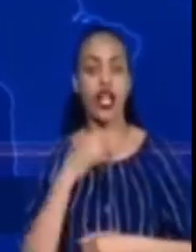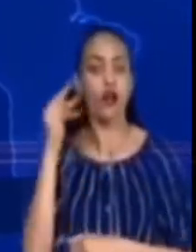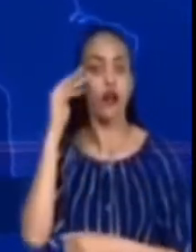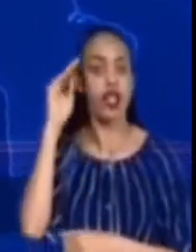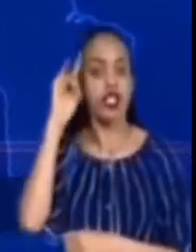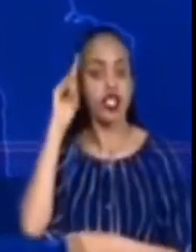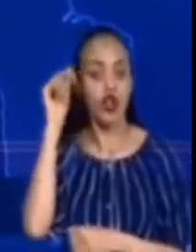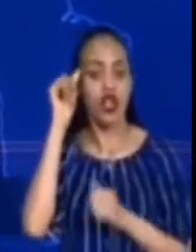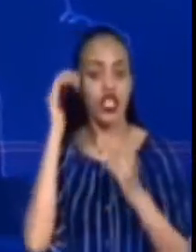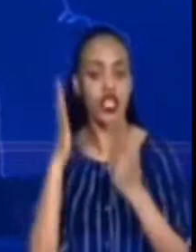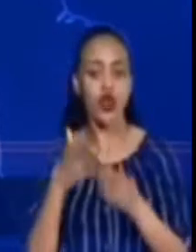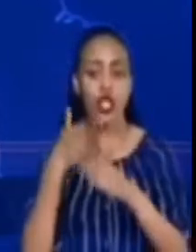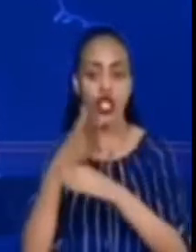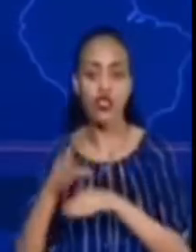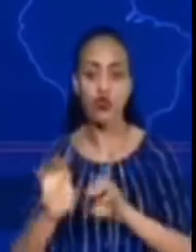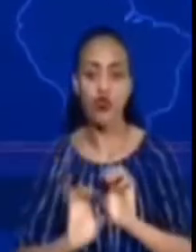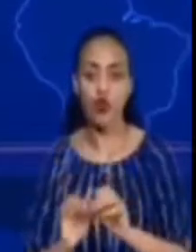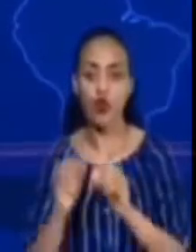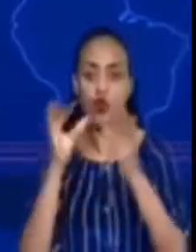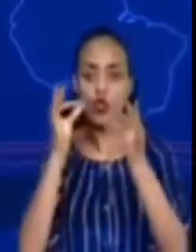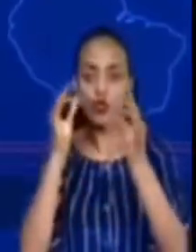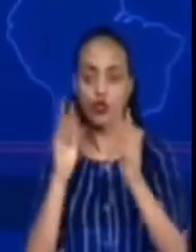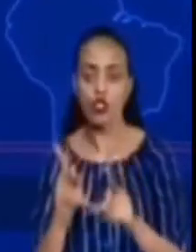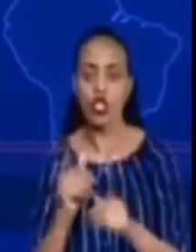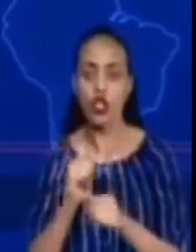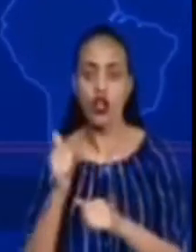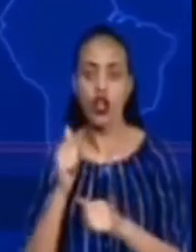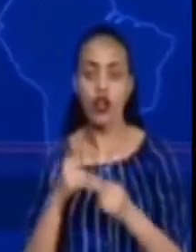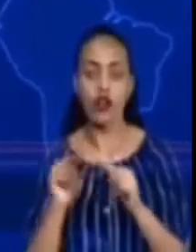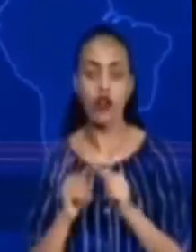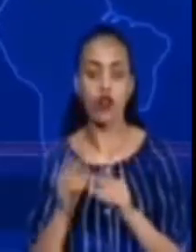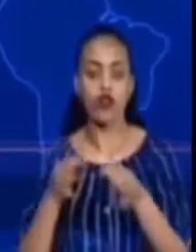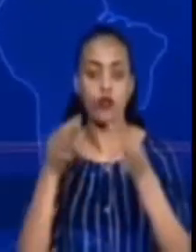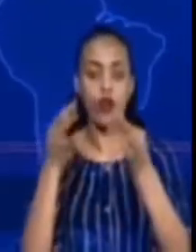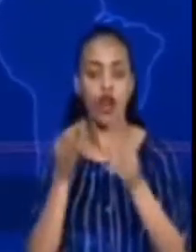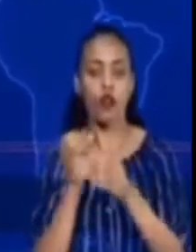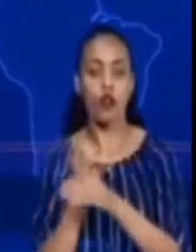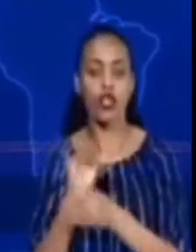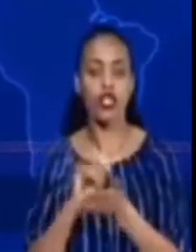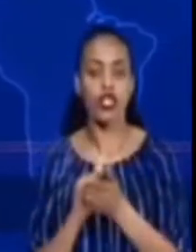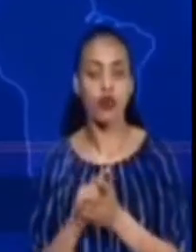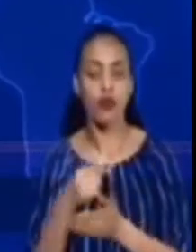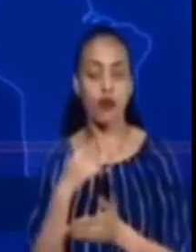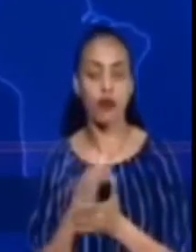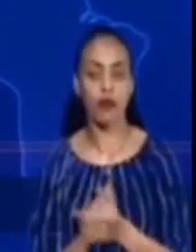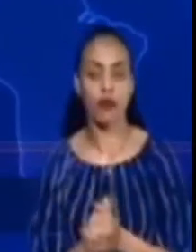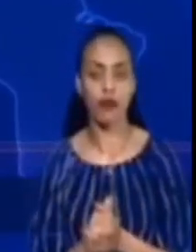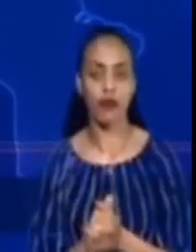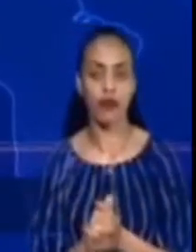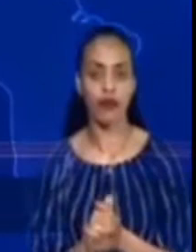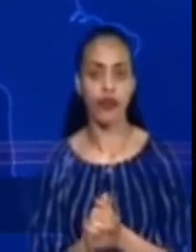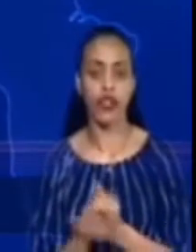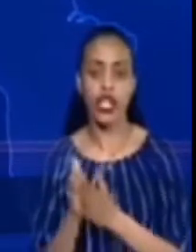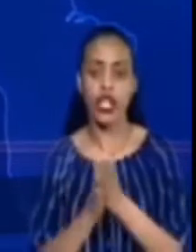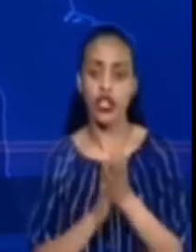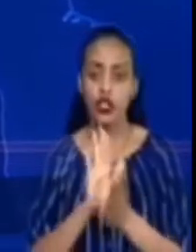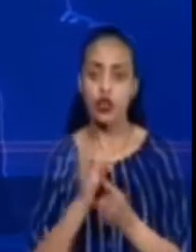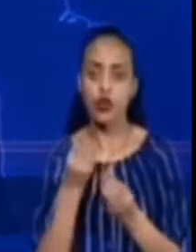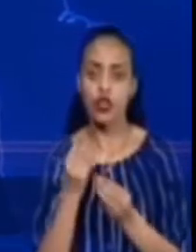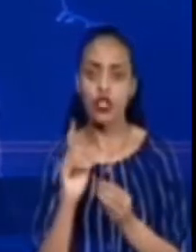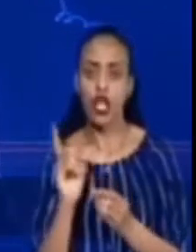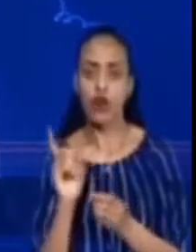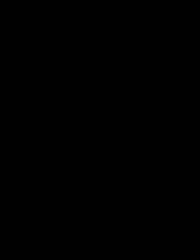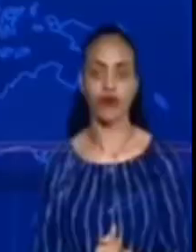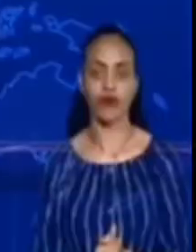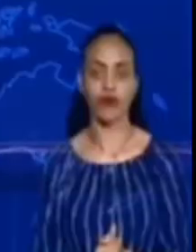ነህ አንተ ዮናስ ሙሉ ነህ ኮርዳዊት ምናምን ትባሉ ትልቅ ሰዎች ናችሁ ምን ታደርጋላችሁ ይህ ሲጀመር እናንተ እኮ